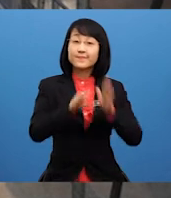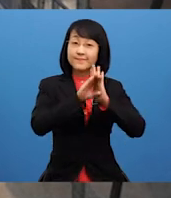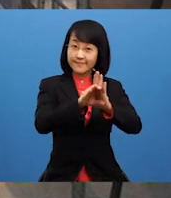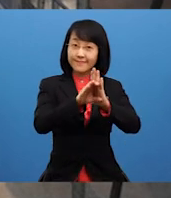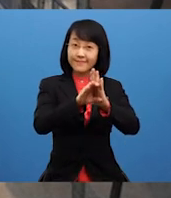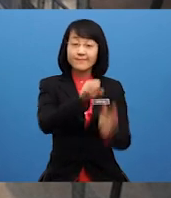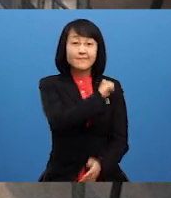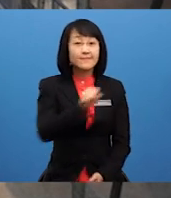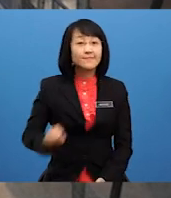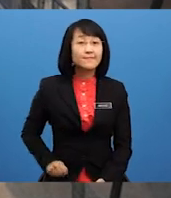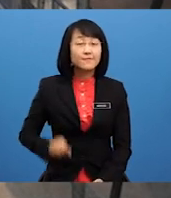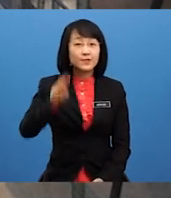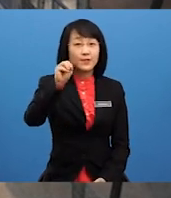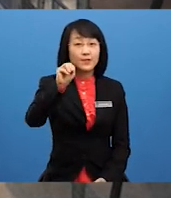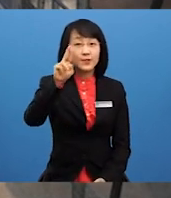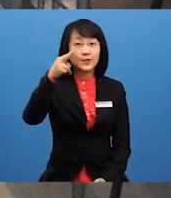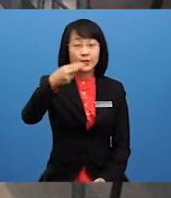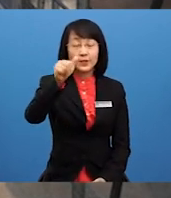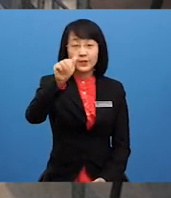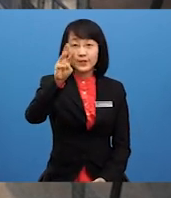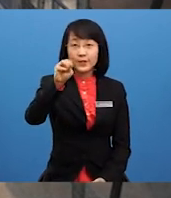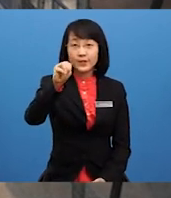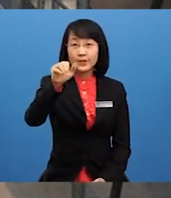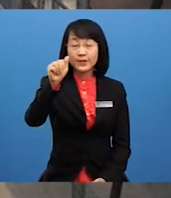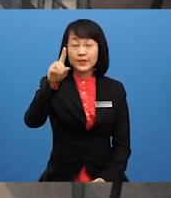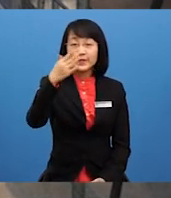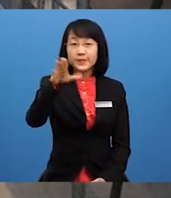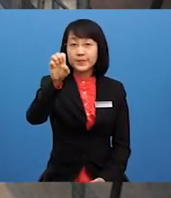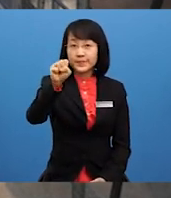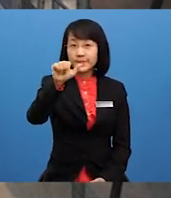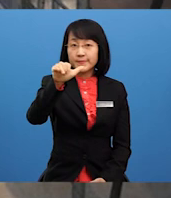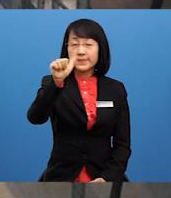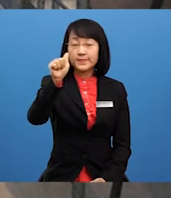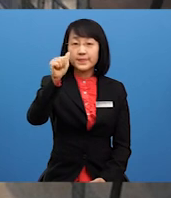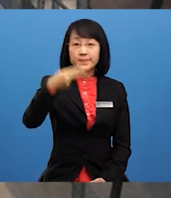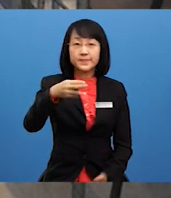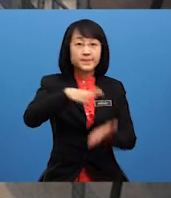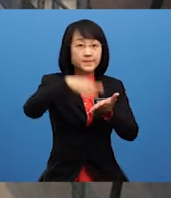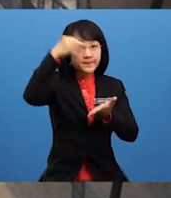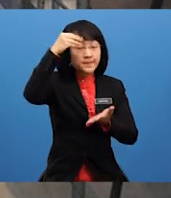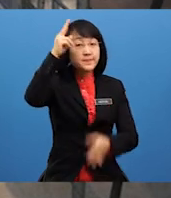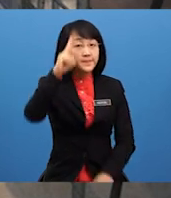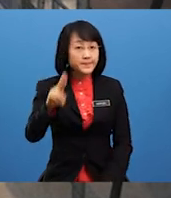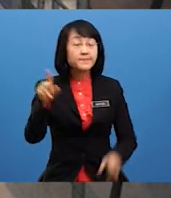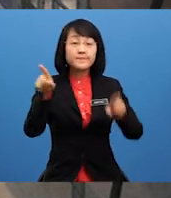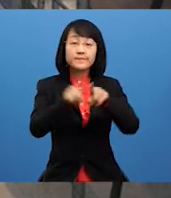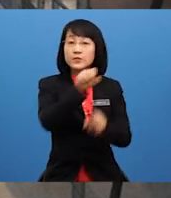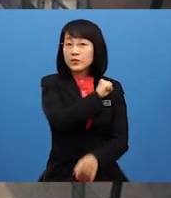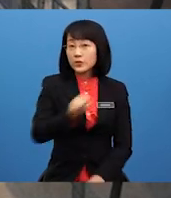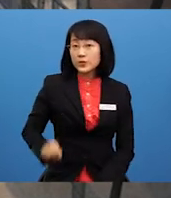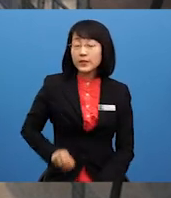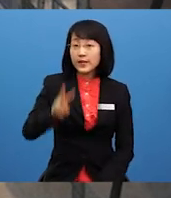Sebagai contoh, Sultan Muhammad Shah belajar agama dengan Maulana Abdul Aziz. Begitu juga dengan Sultan Mansur